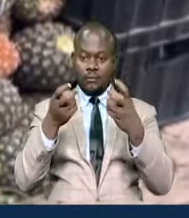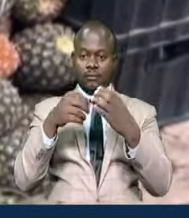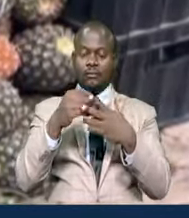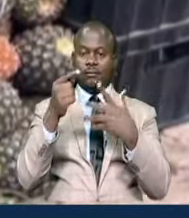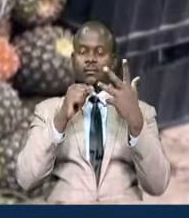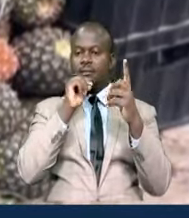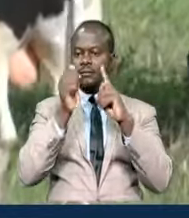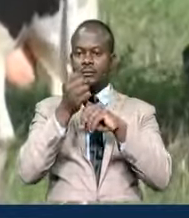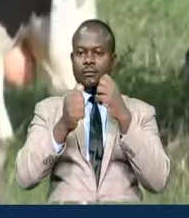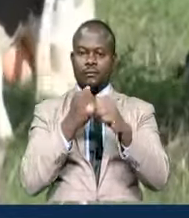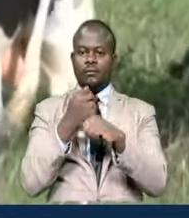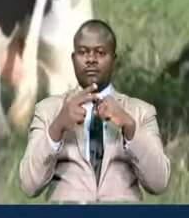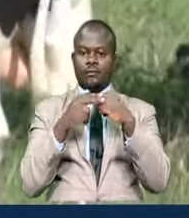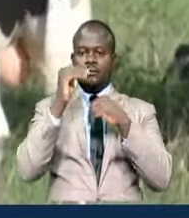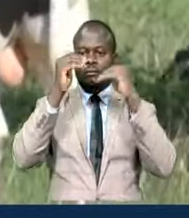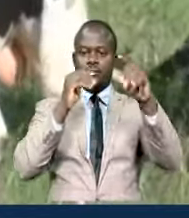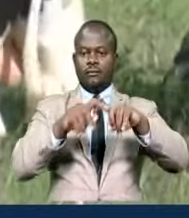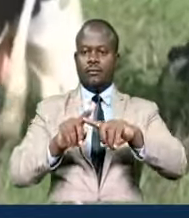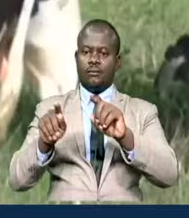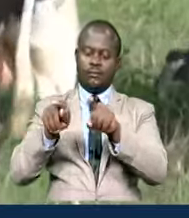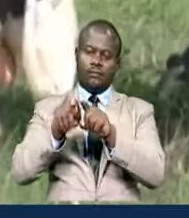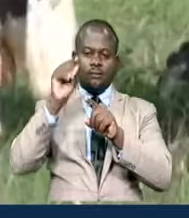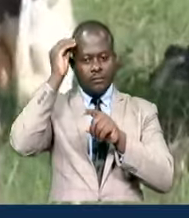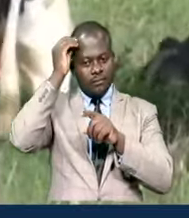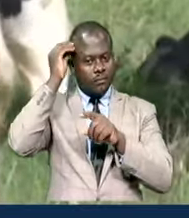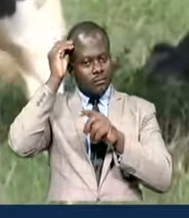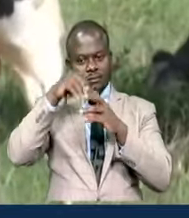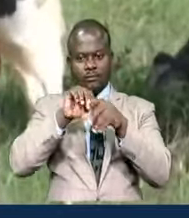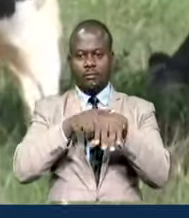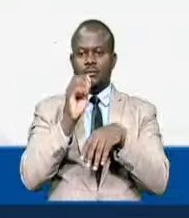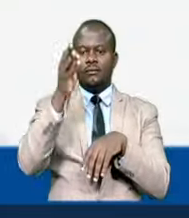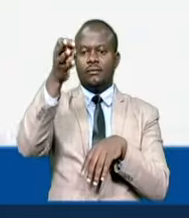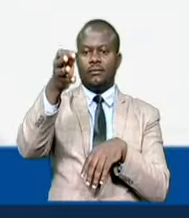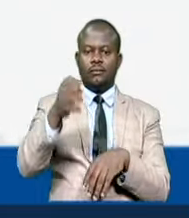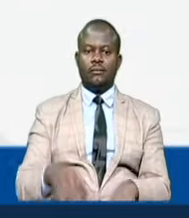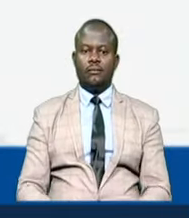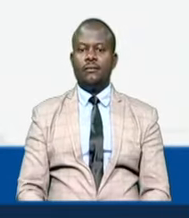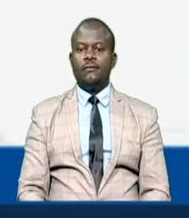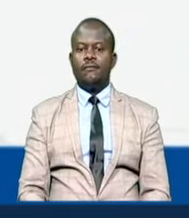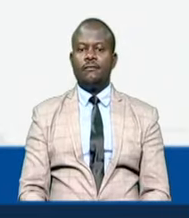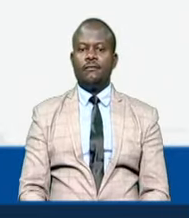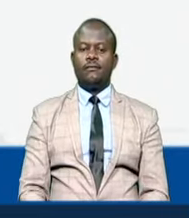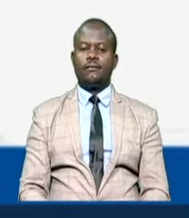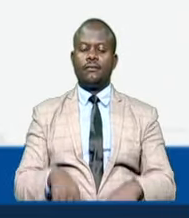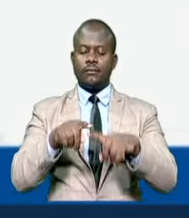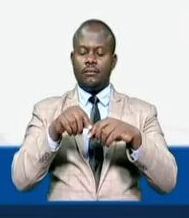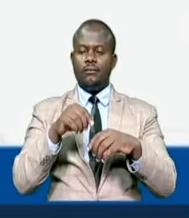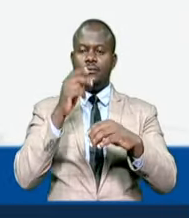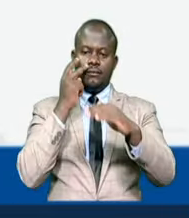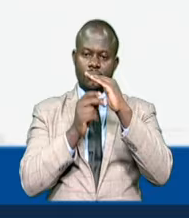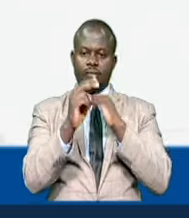ibitaragezweho muri iyi myaka 7 mu nzego zitandukanye nabyo byatekerejweho mu bihe biri imbere. Dushingiye ku cyerekezo cya